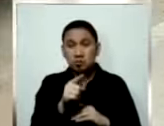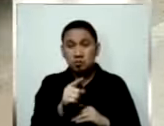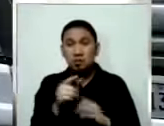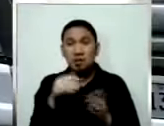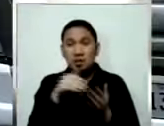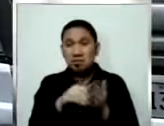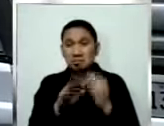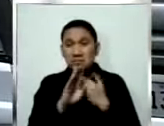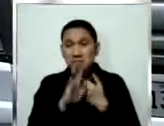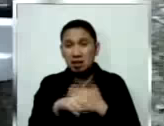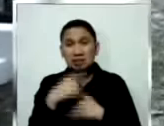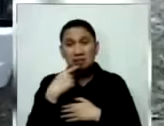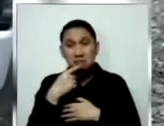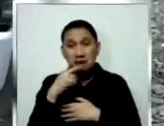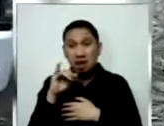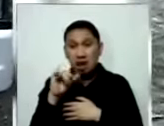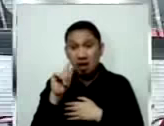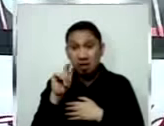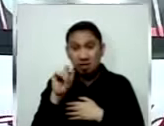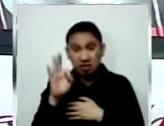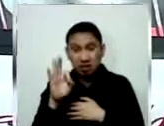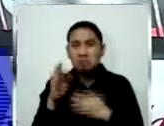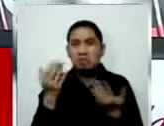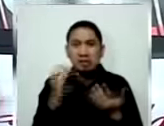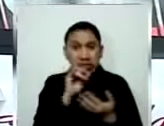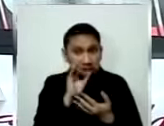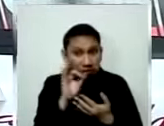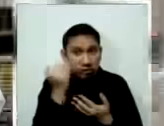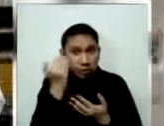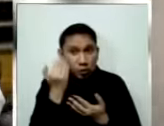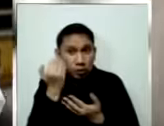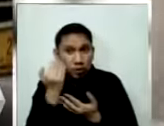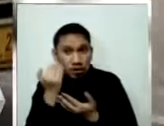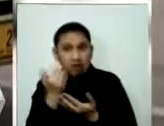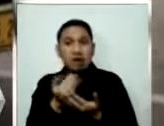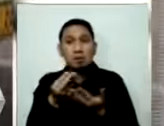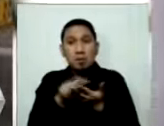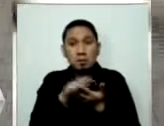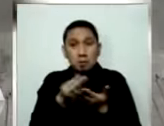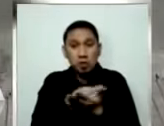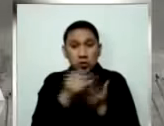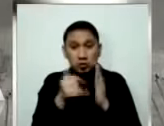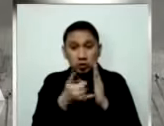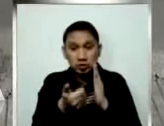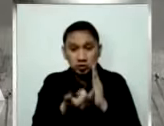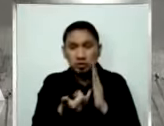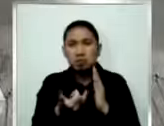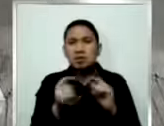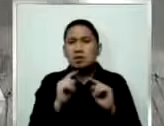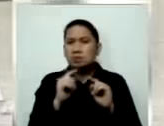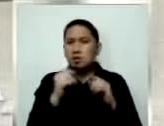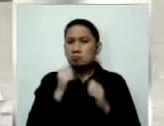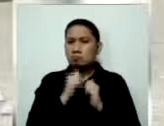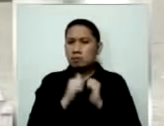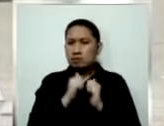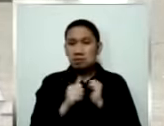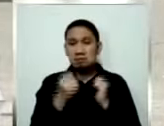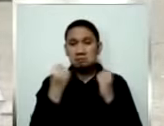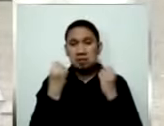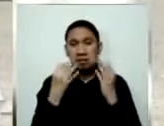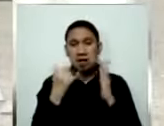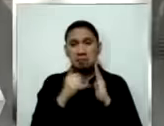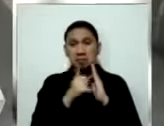IATF, papayagan sila kung kulang pa rin ang mga pumapasadang mga modern jeep at UV Express. Kaya marami sa mga jeepney driver nanlilimos na